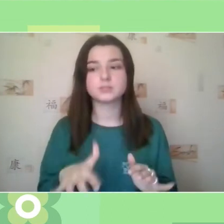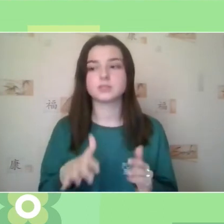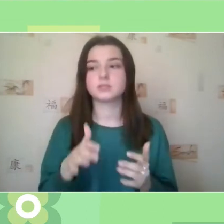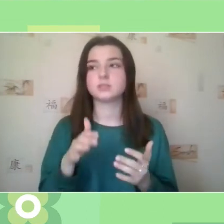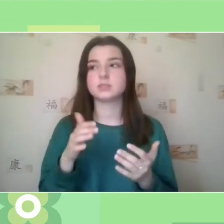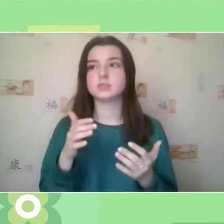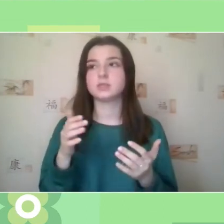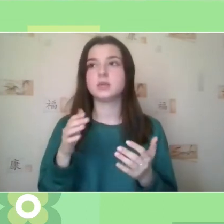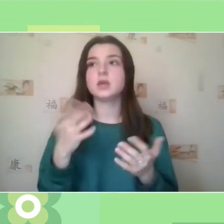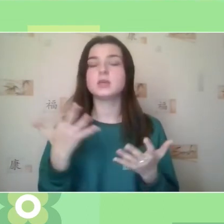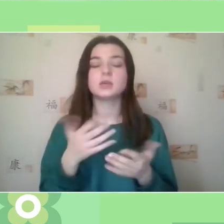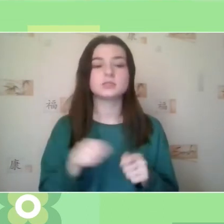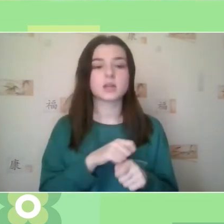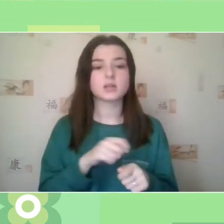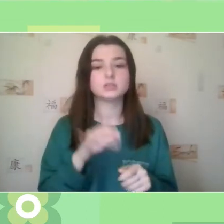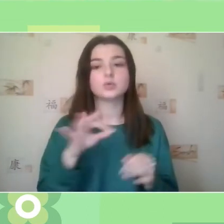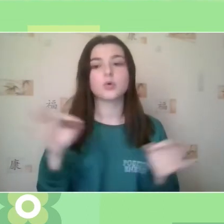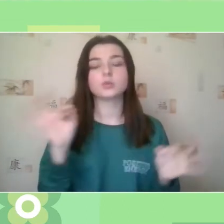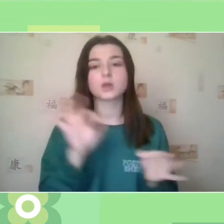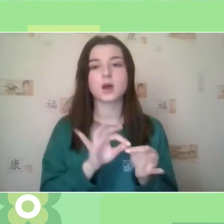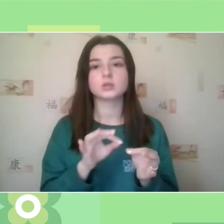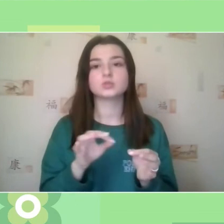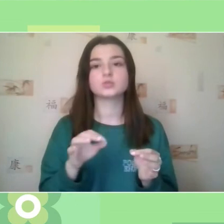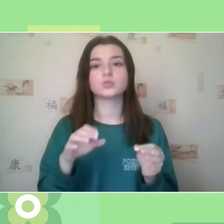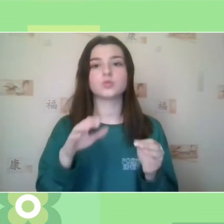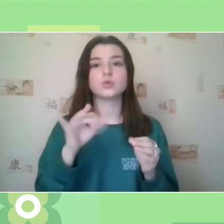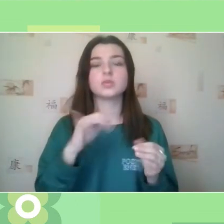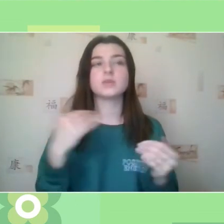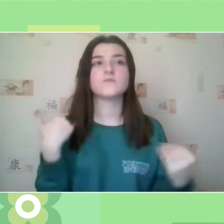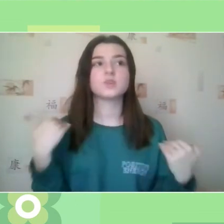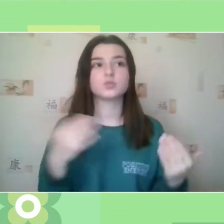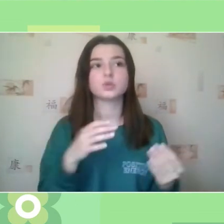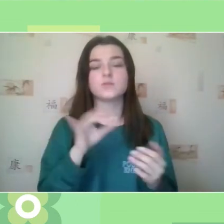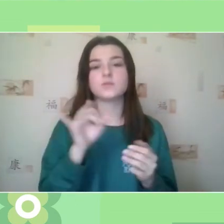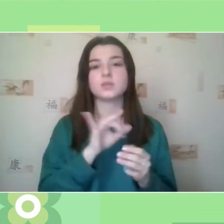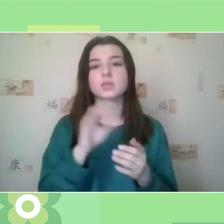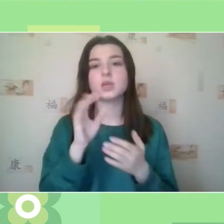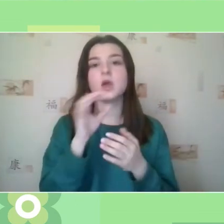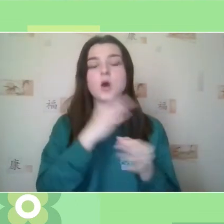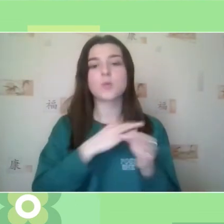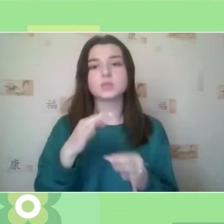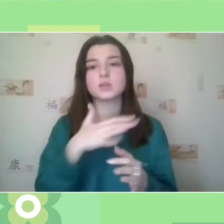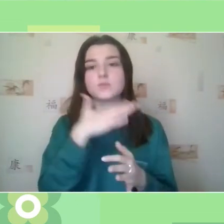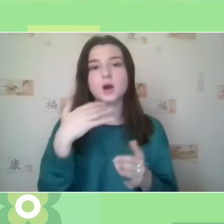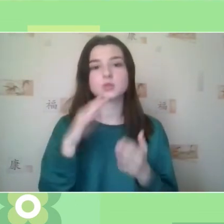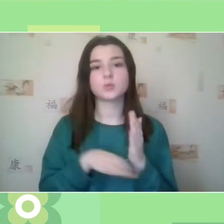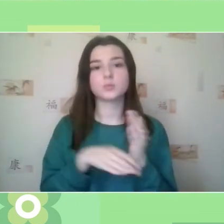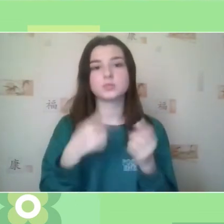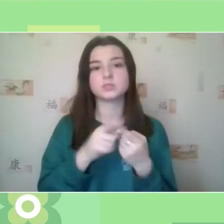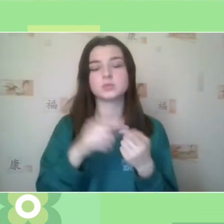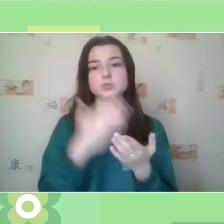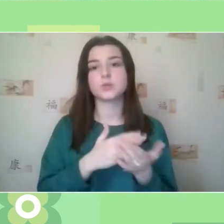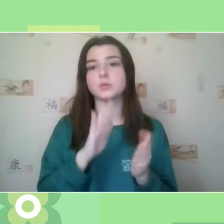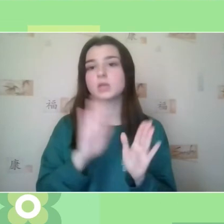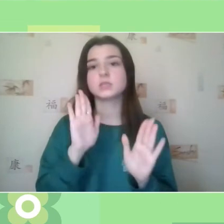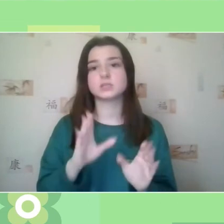якісь філантропічні речі, відразу лайків і відгуків і коментарів під цими постами в рази більше, ніж просто під тим, ой, подивіться, який